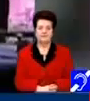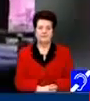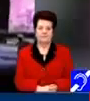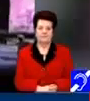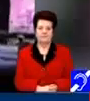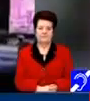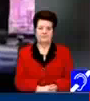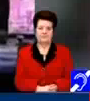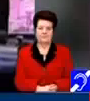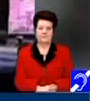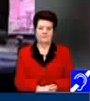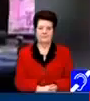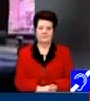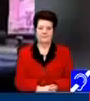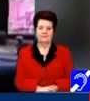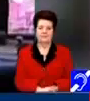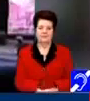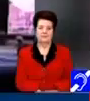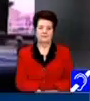petrece se avântă